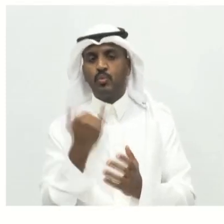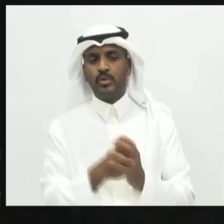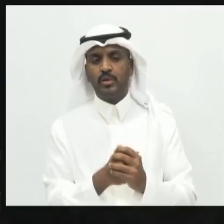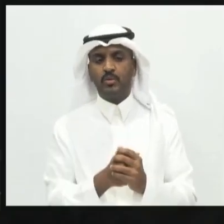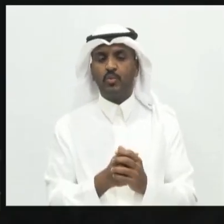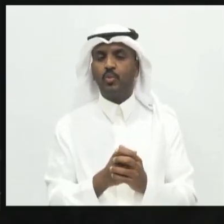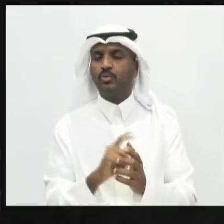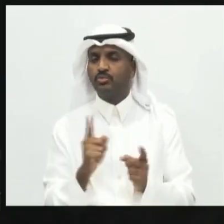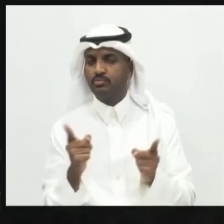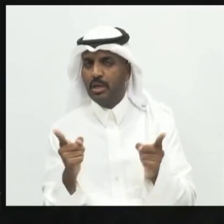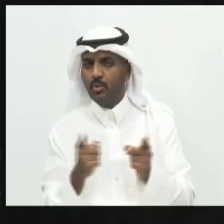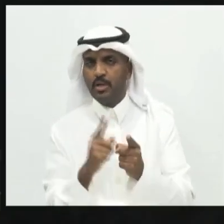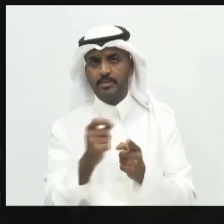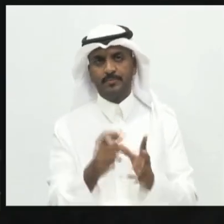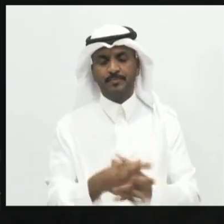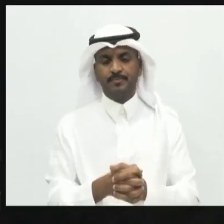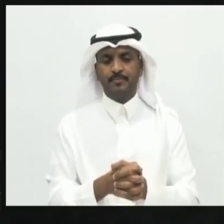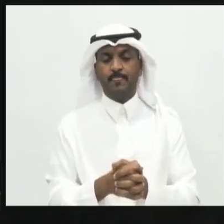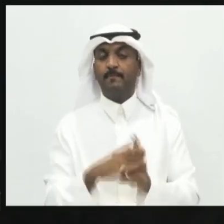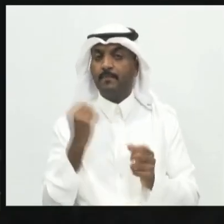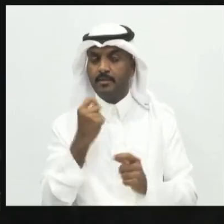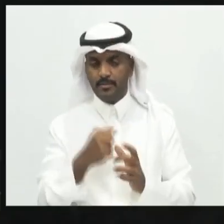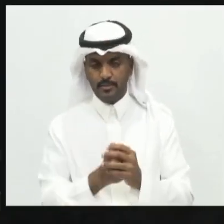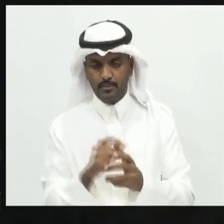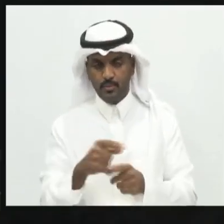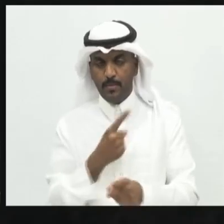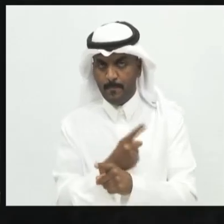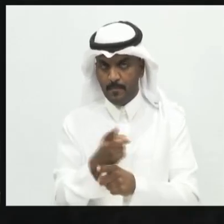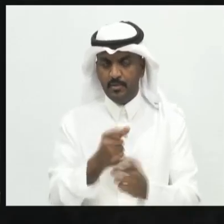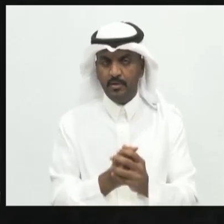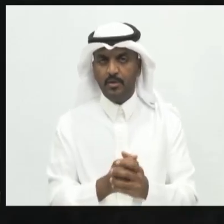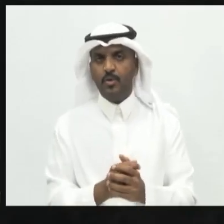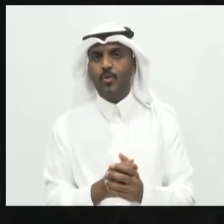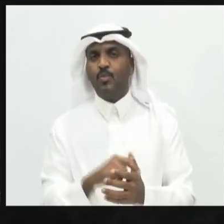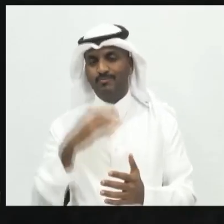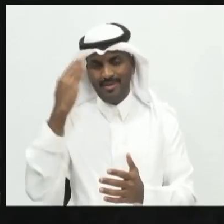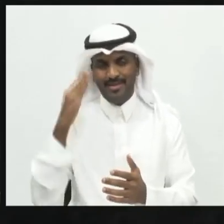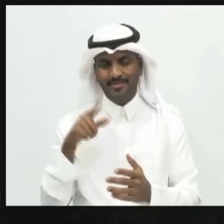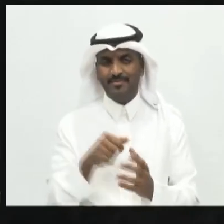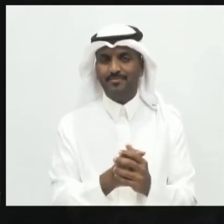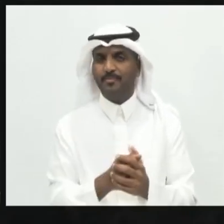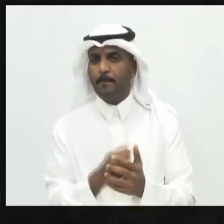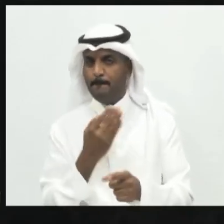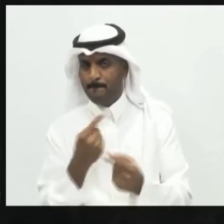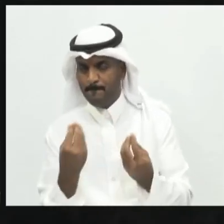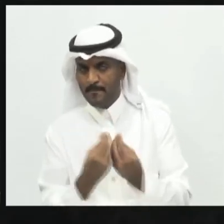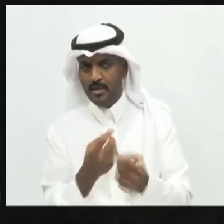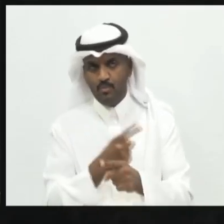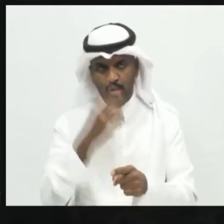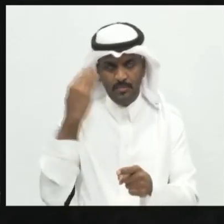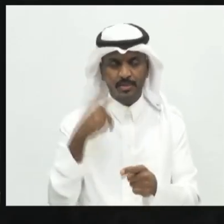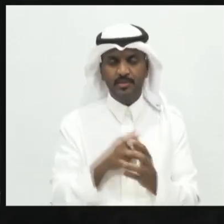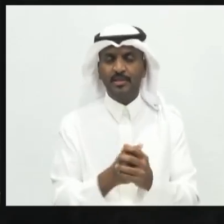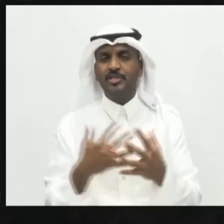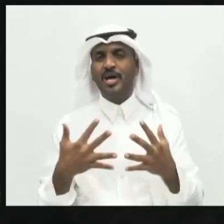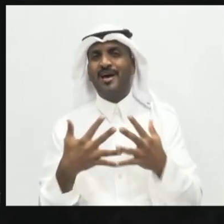في هذا النشاط ايها الرائعون والرائع ابنائي في المدارس مع المعلم وبناتي في المدارس مع المعلمات شاركوا في